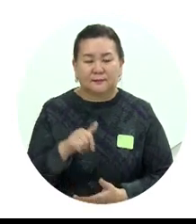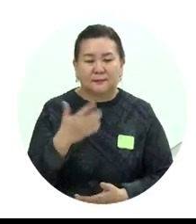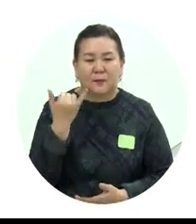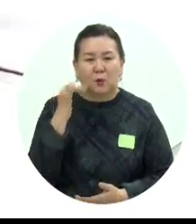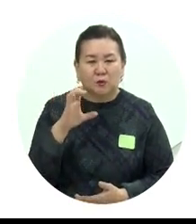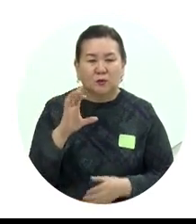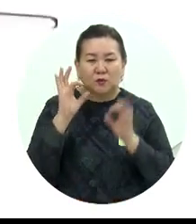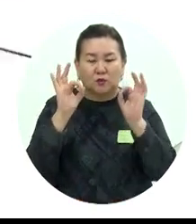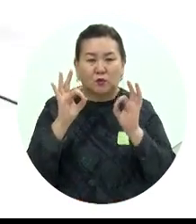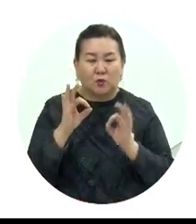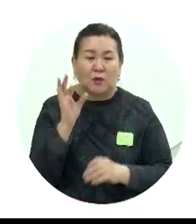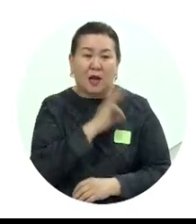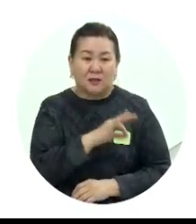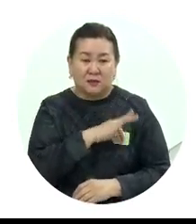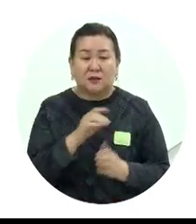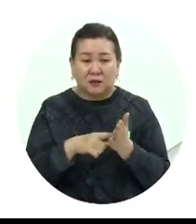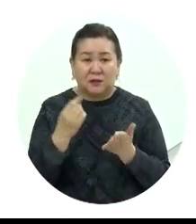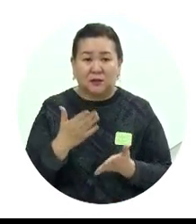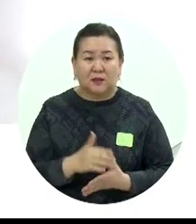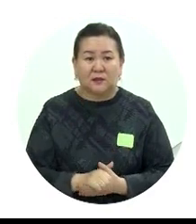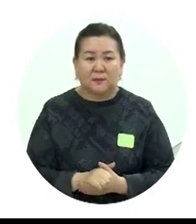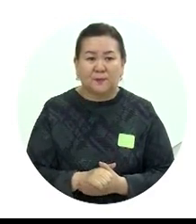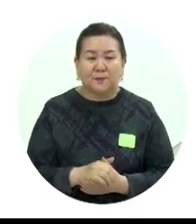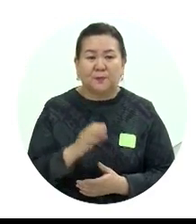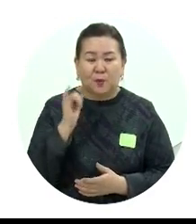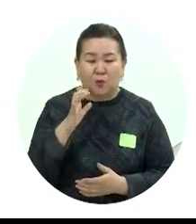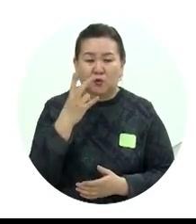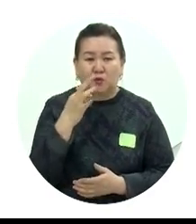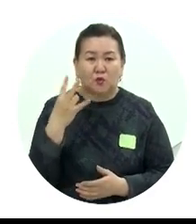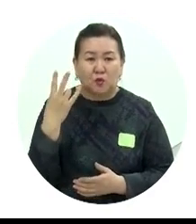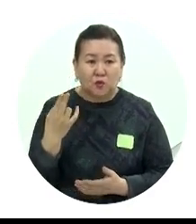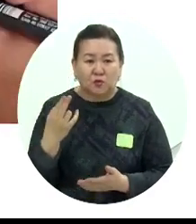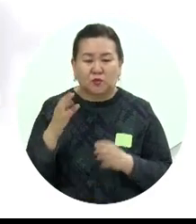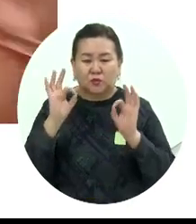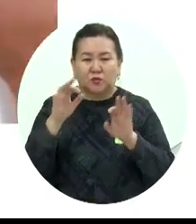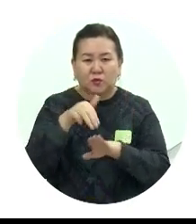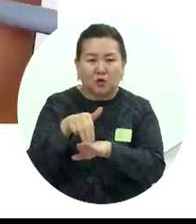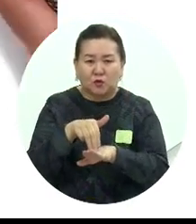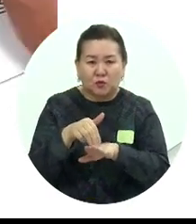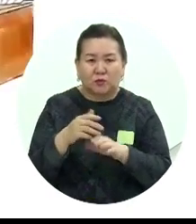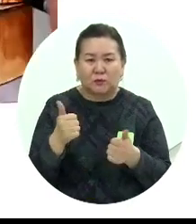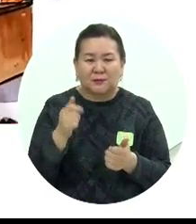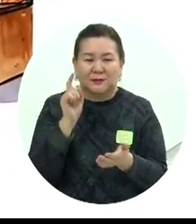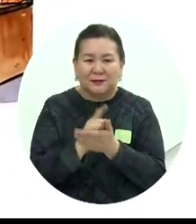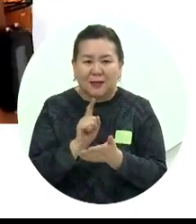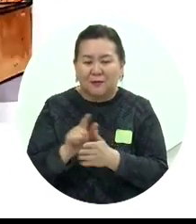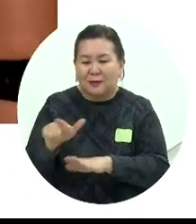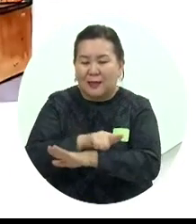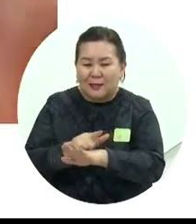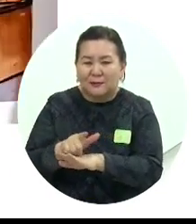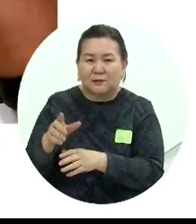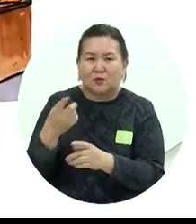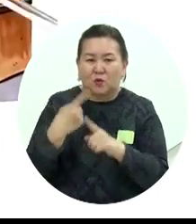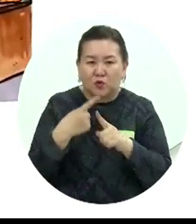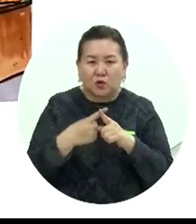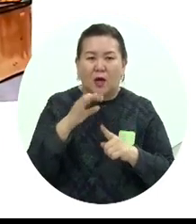Бид усыг зүү зөкстэй ашиглаж хэрэглэснээр за дэлхийн усны нөөцийг тогтворжуулах за мөн газар тариалан хөдөө